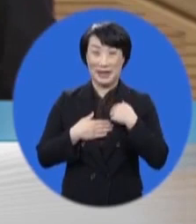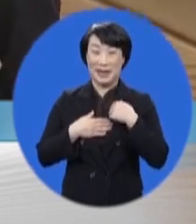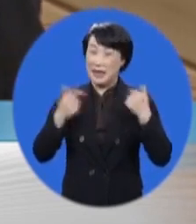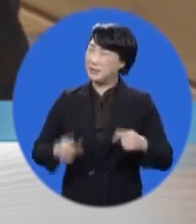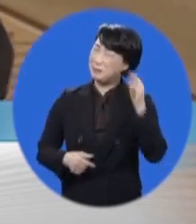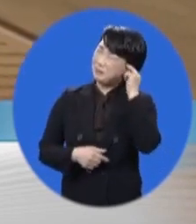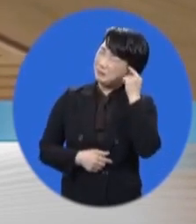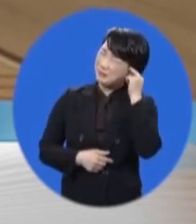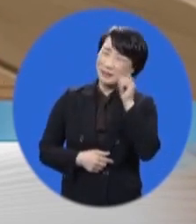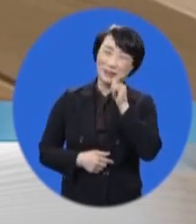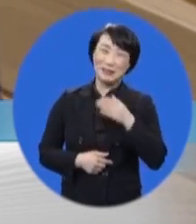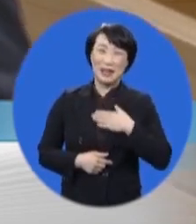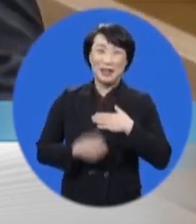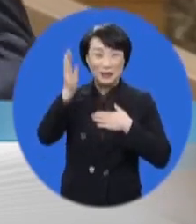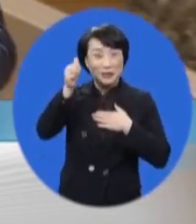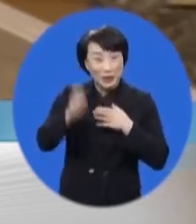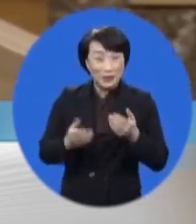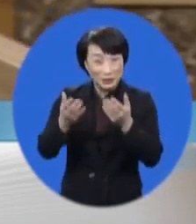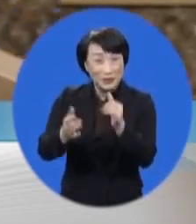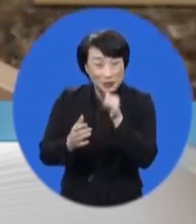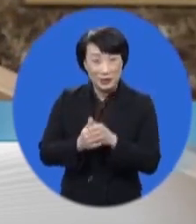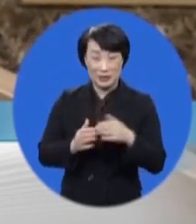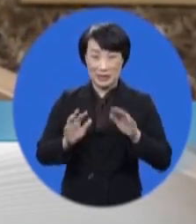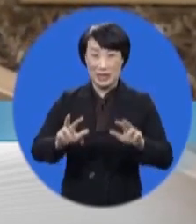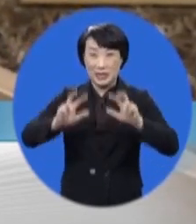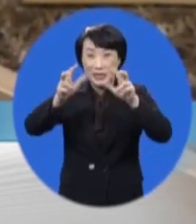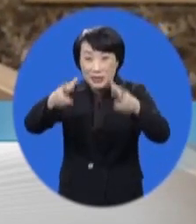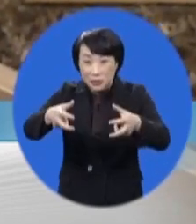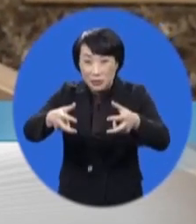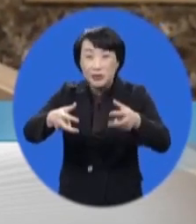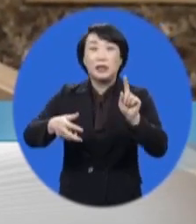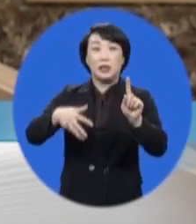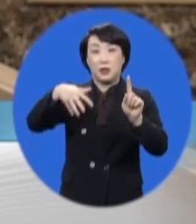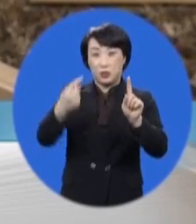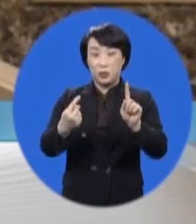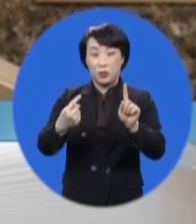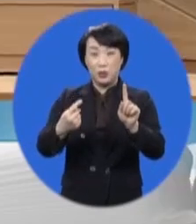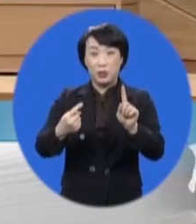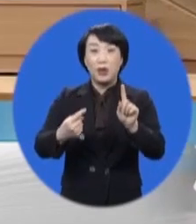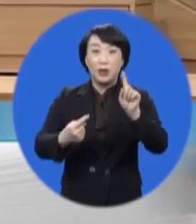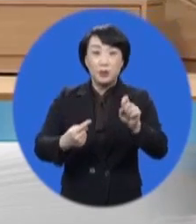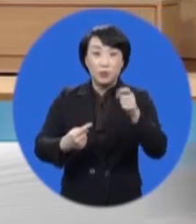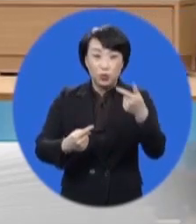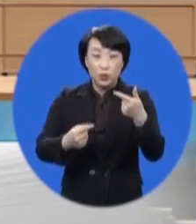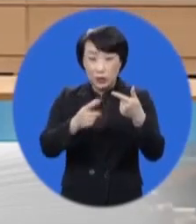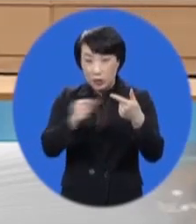항상 생각해봐요. 자주 말씀드립니다. 우리 지구가 1초에 16km를